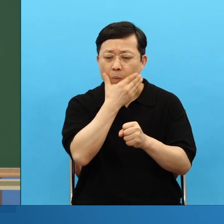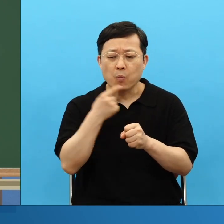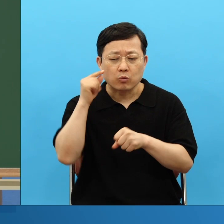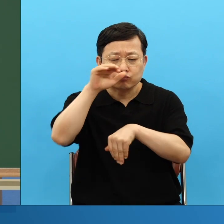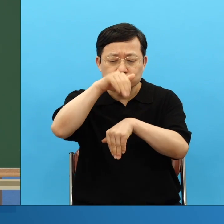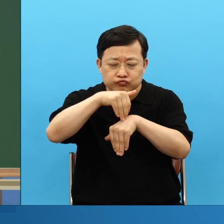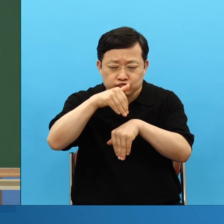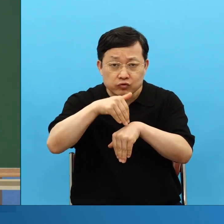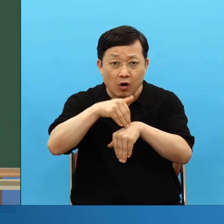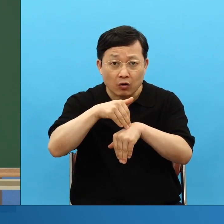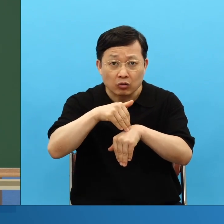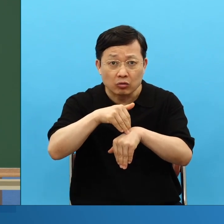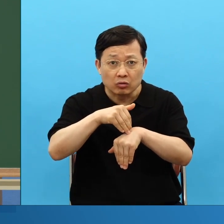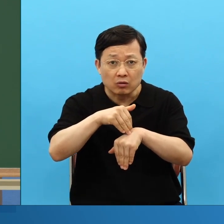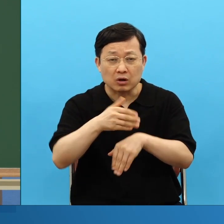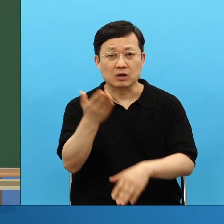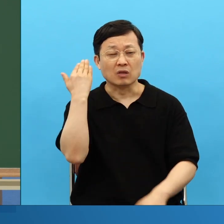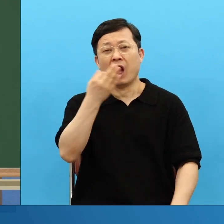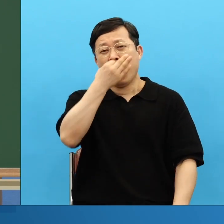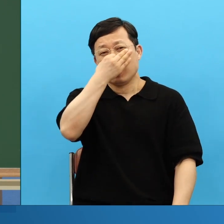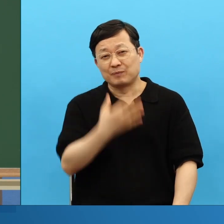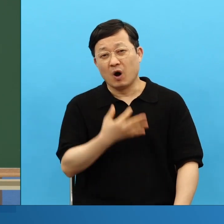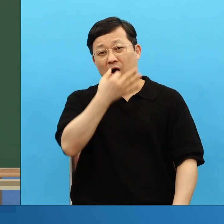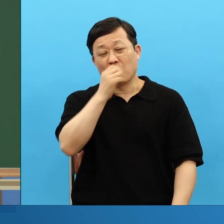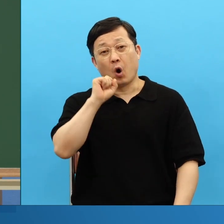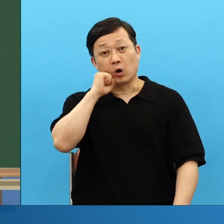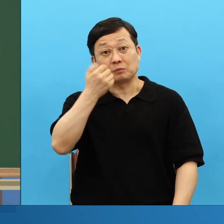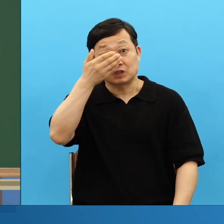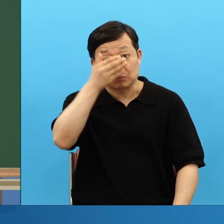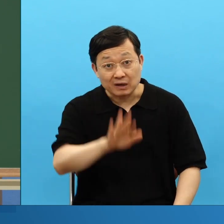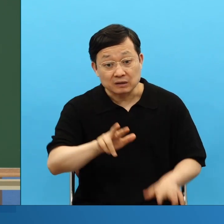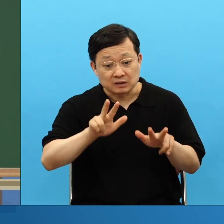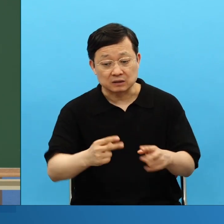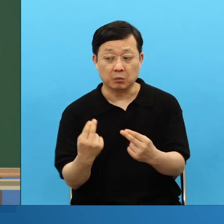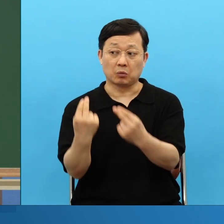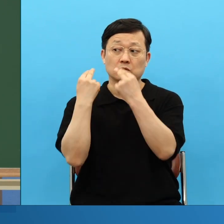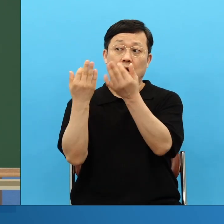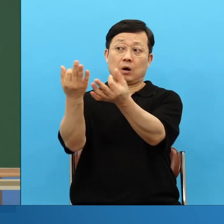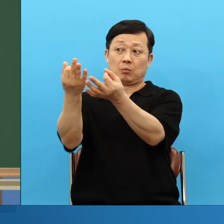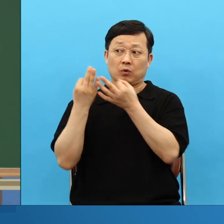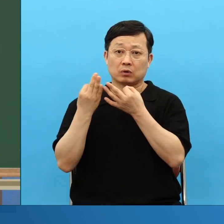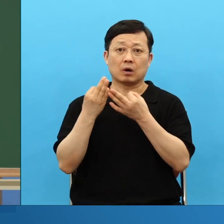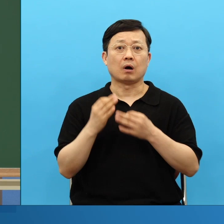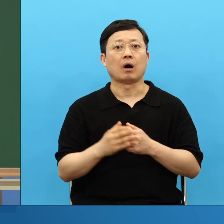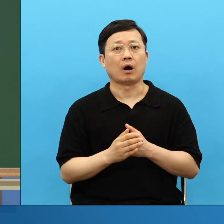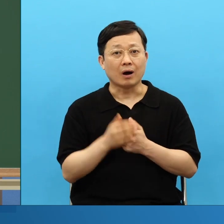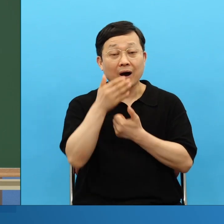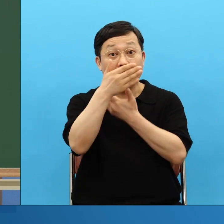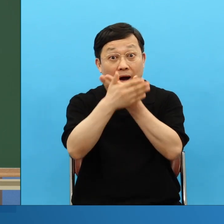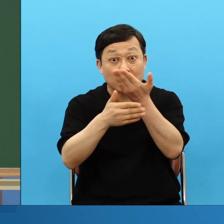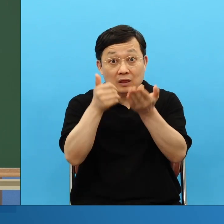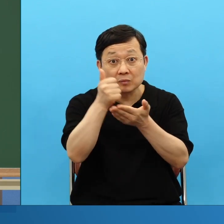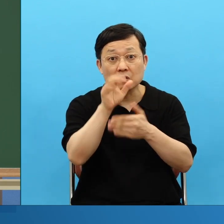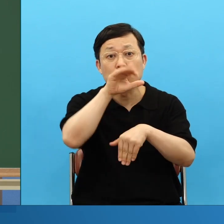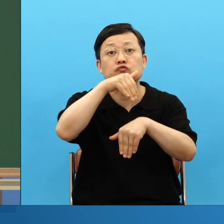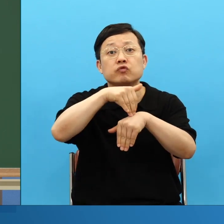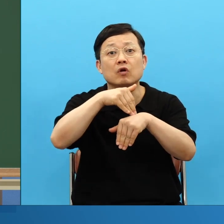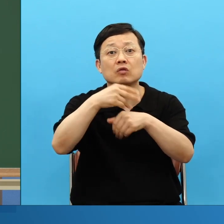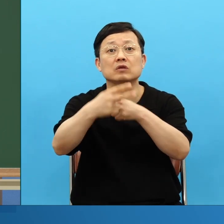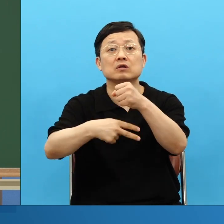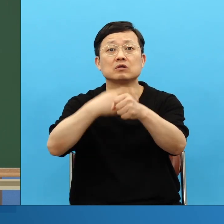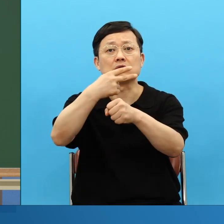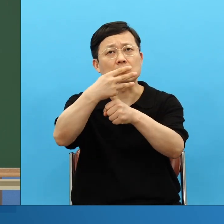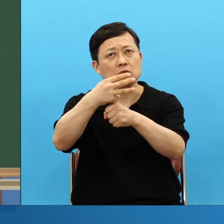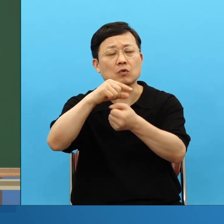돌아보면 그때는 왜 안 되지? 나는 전도도 안 되고 산업도 안 되고 약사로서 기능도 더 안 되는 것 같아.